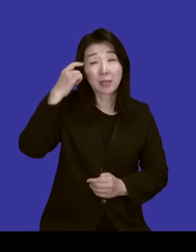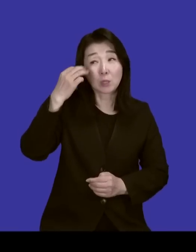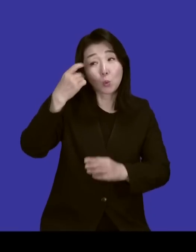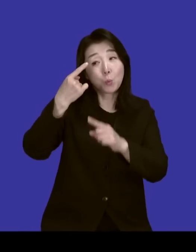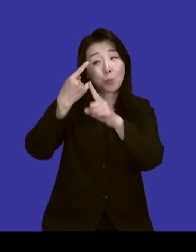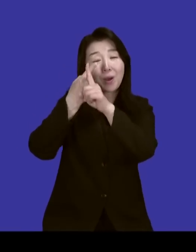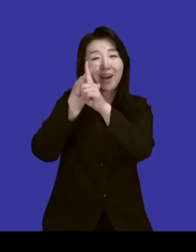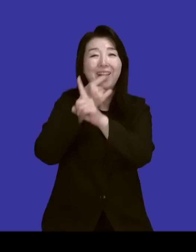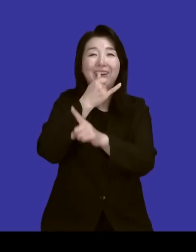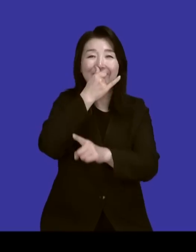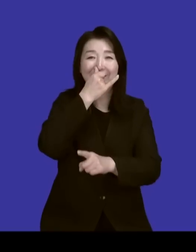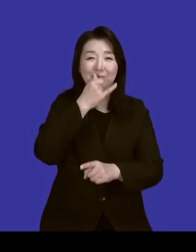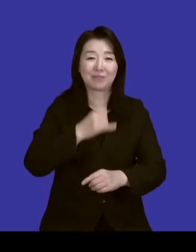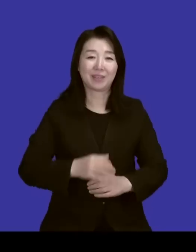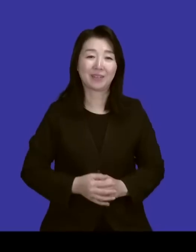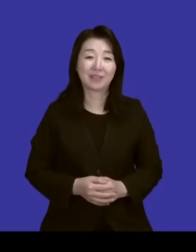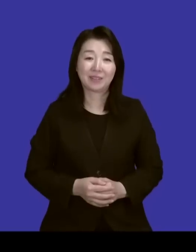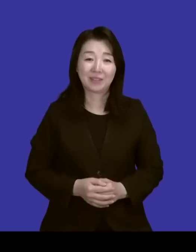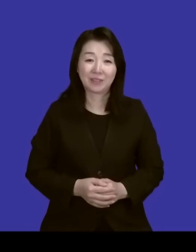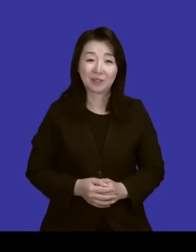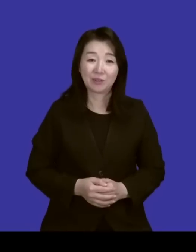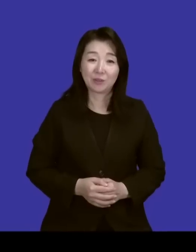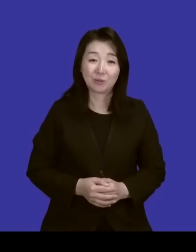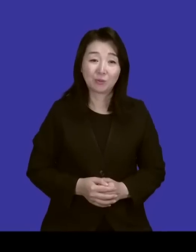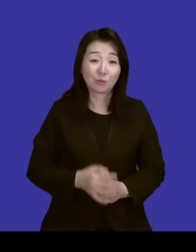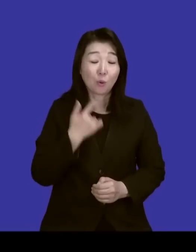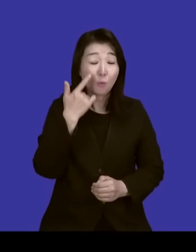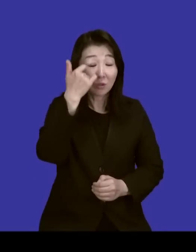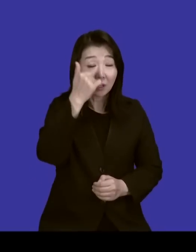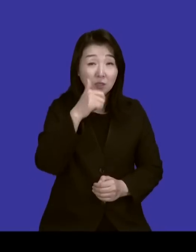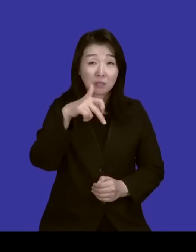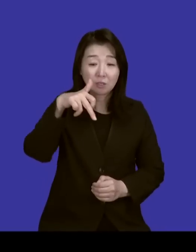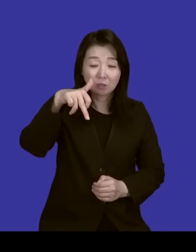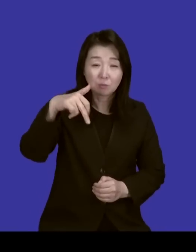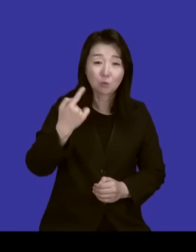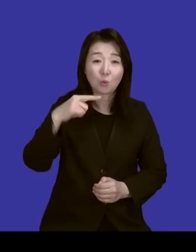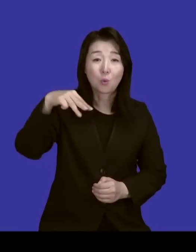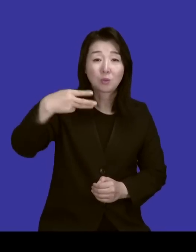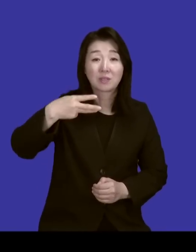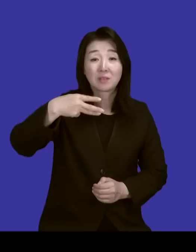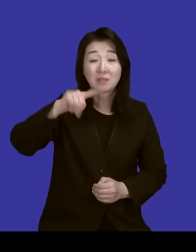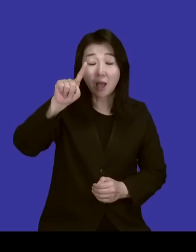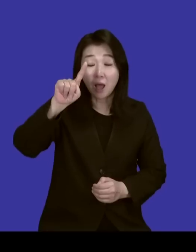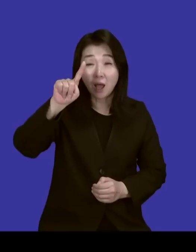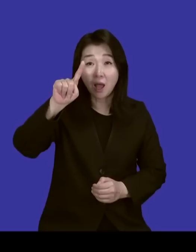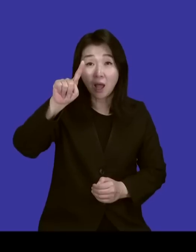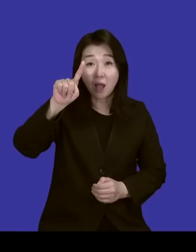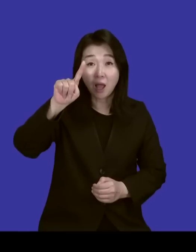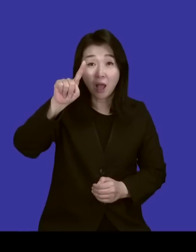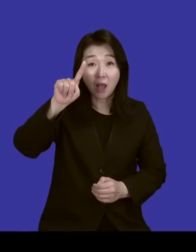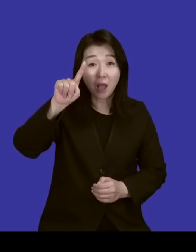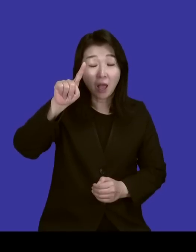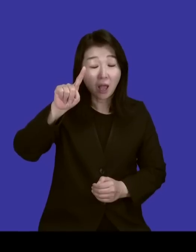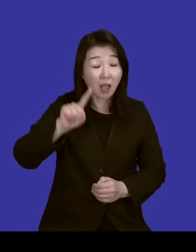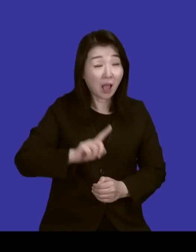변화시킨 것이죠. 또 보니까 목사님이 코스타 집회도 주로 시작을 하셨더라고요. 정말 하신 게 세상에. 원조